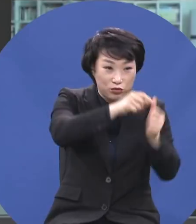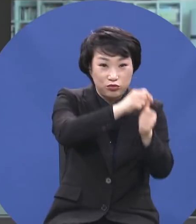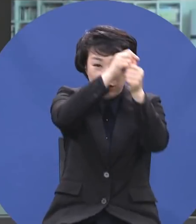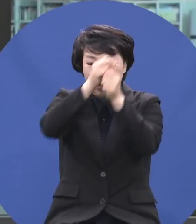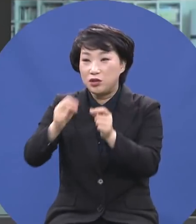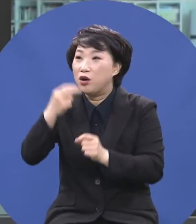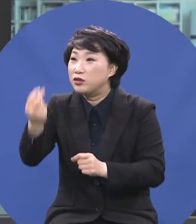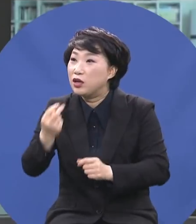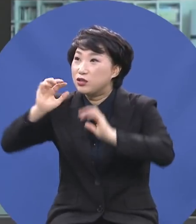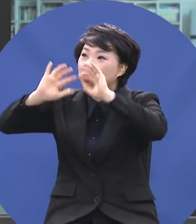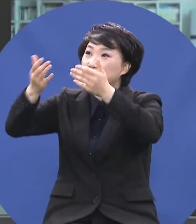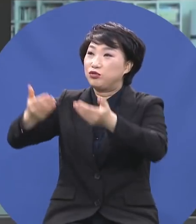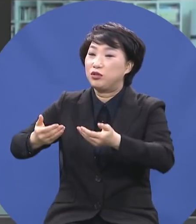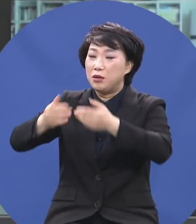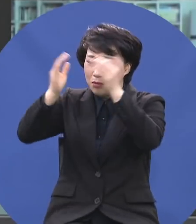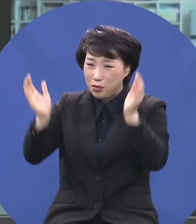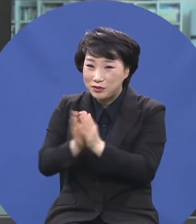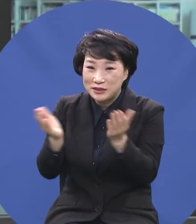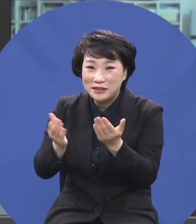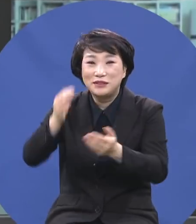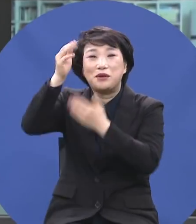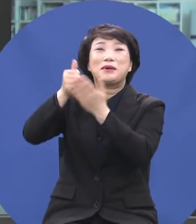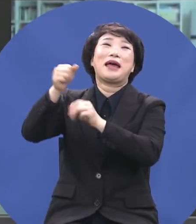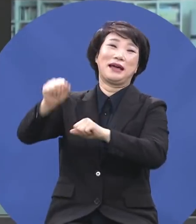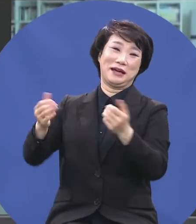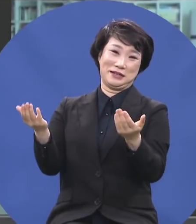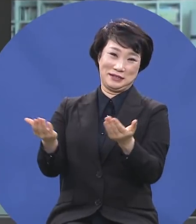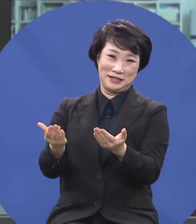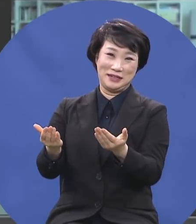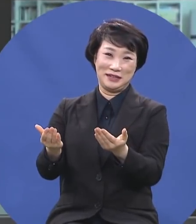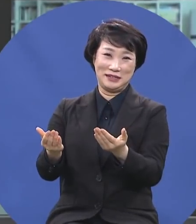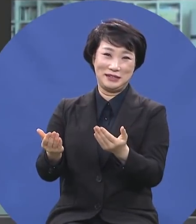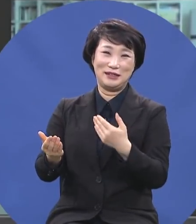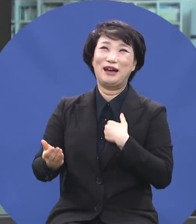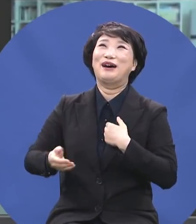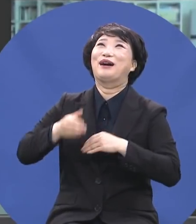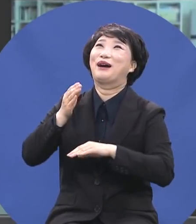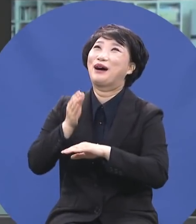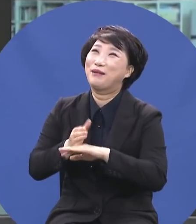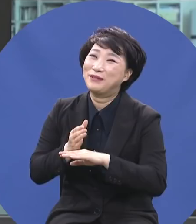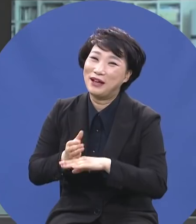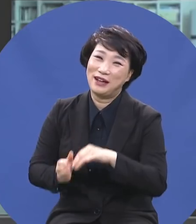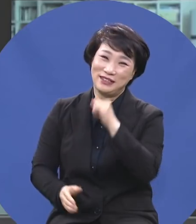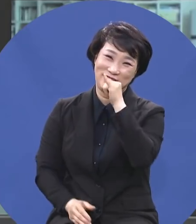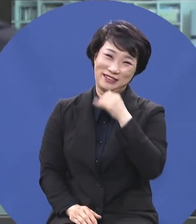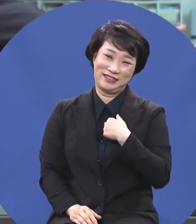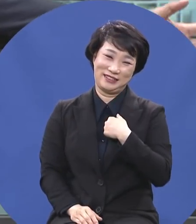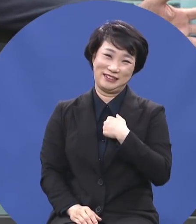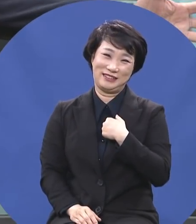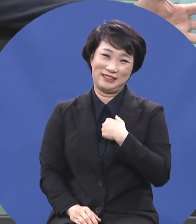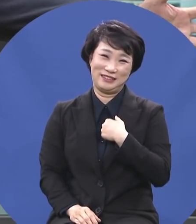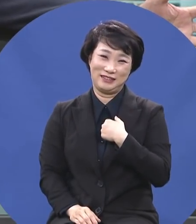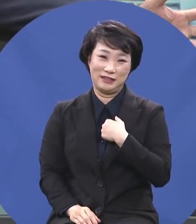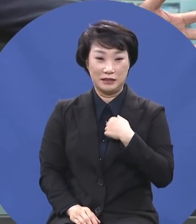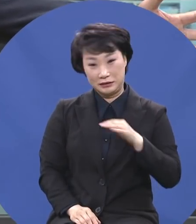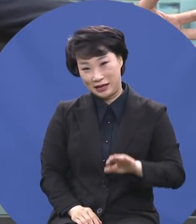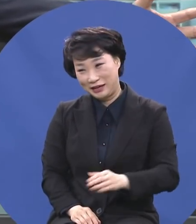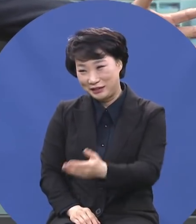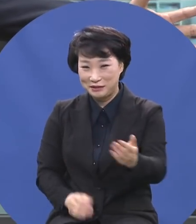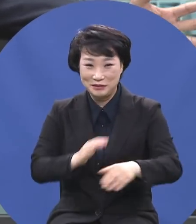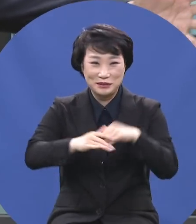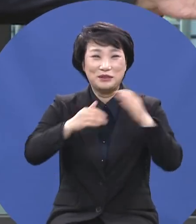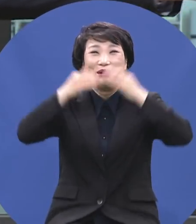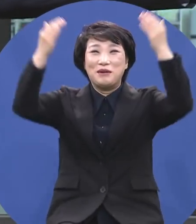주시는 모든 일을 성령이 하셨으니 감사하잖아요. 두 손 번쩍